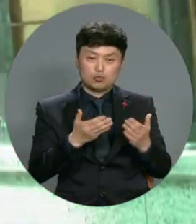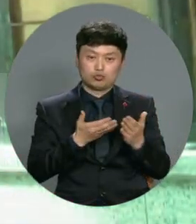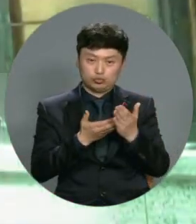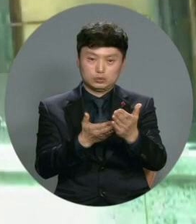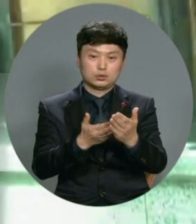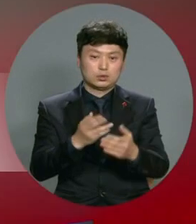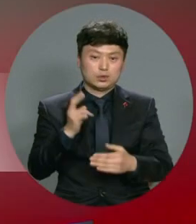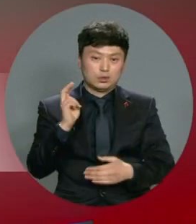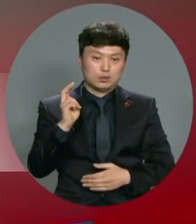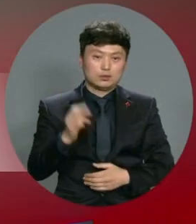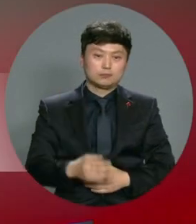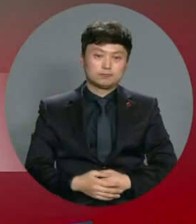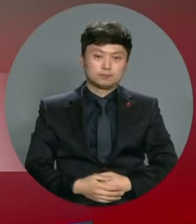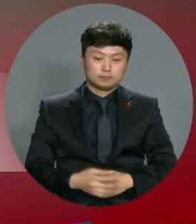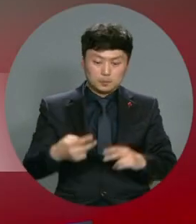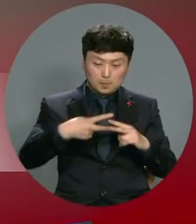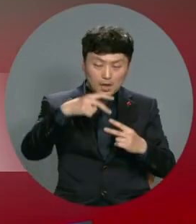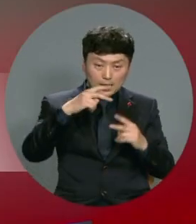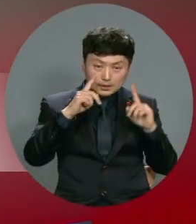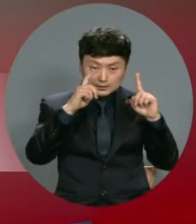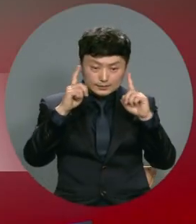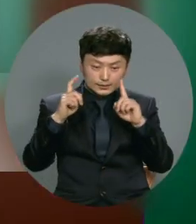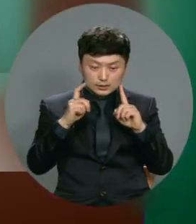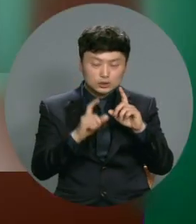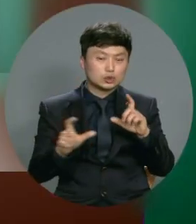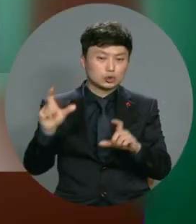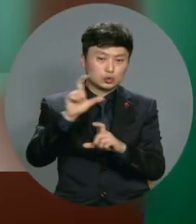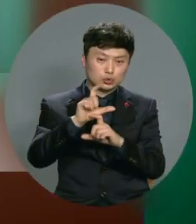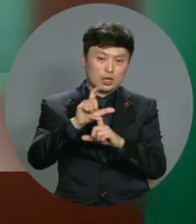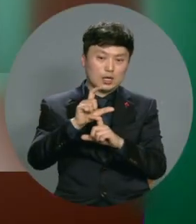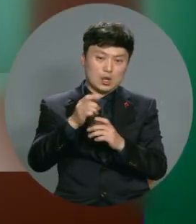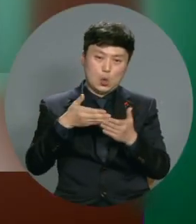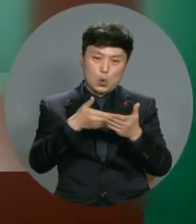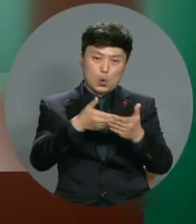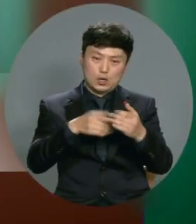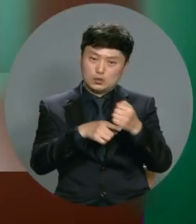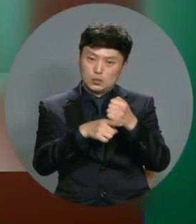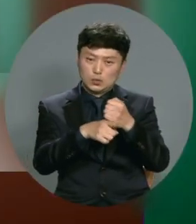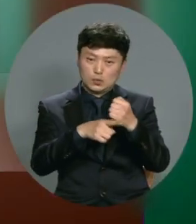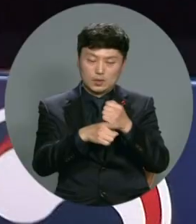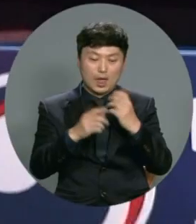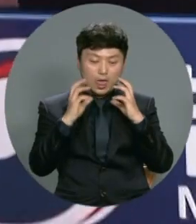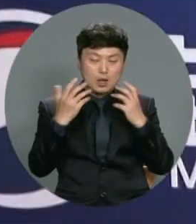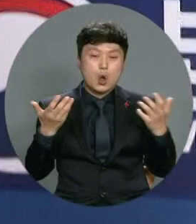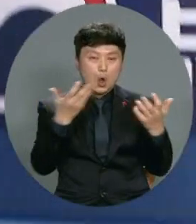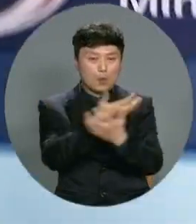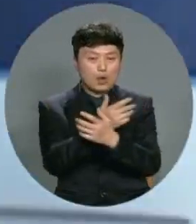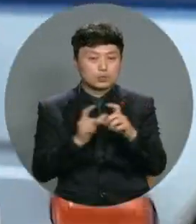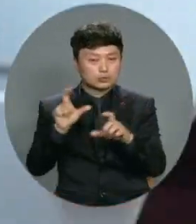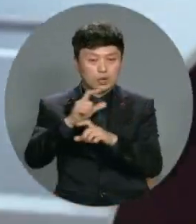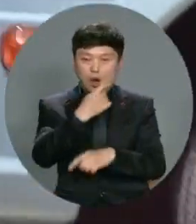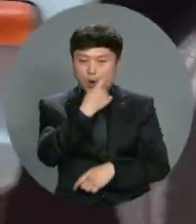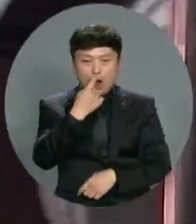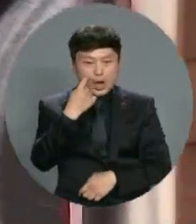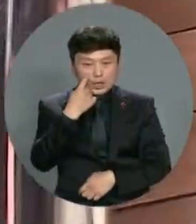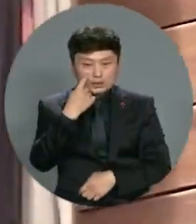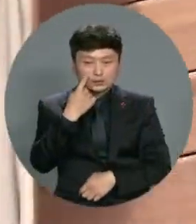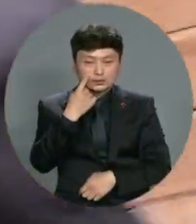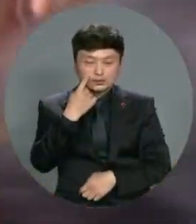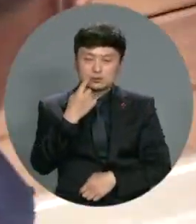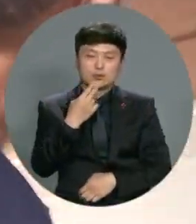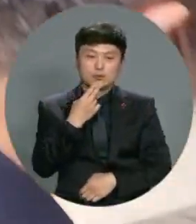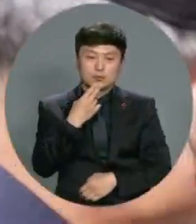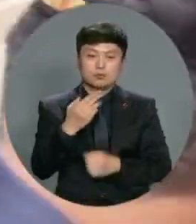했습니다 DNA 검사와 사진 분석 추가 증인신문이 이루어졌지만 아기를 바꿔치기한 추가 정황이나 증거는